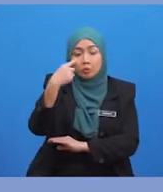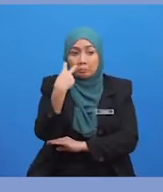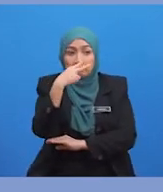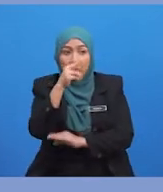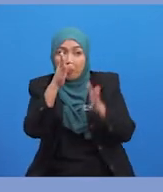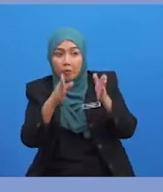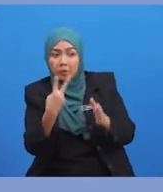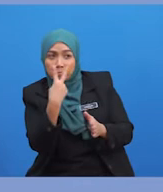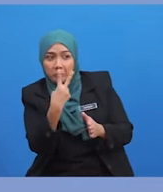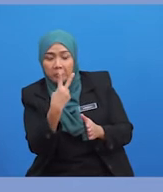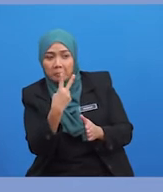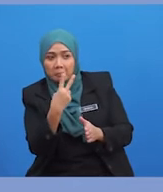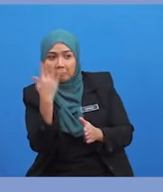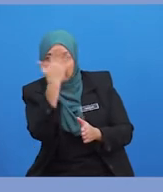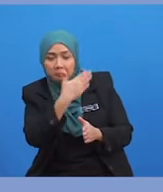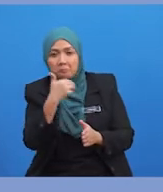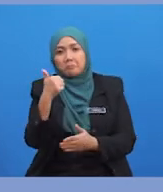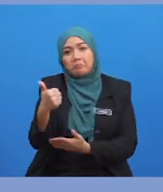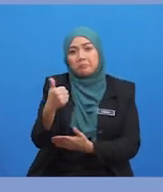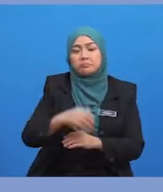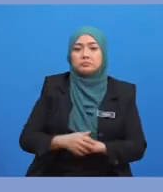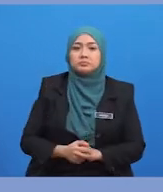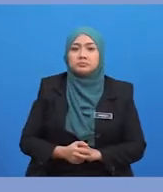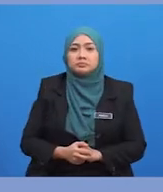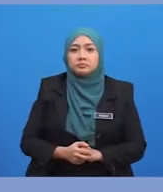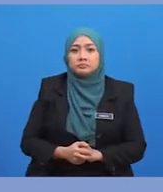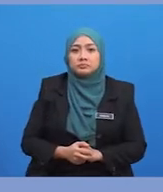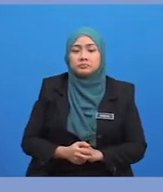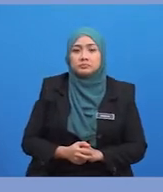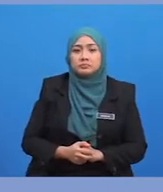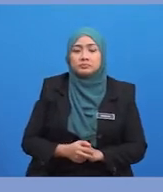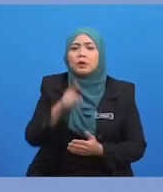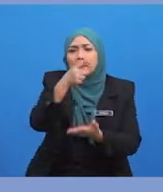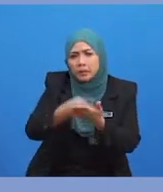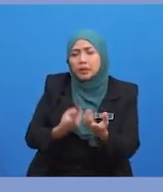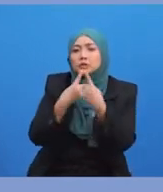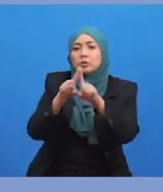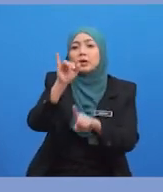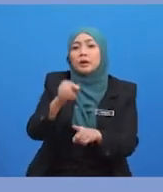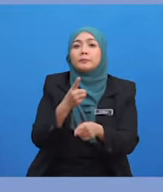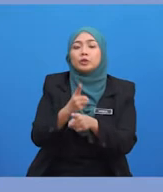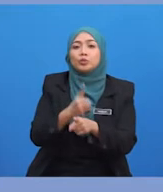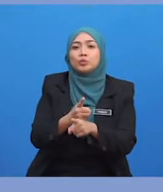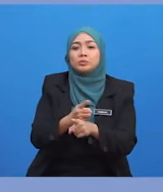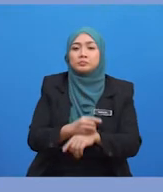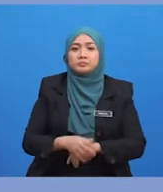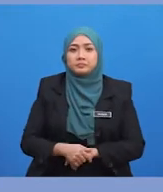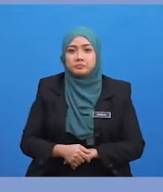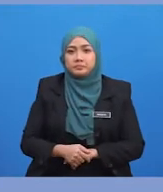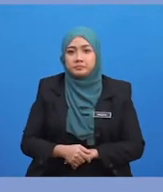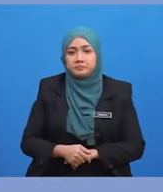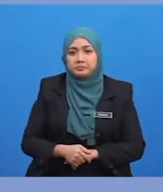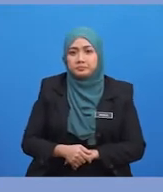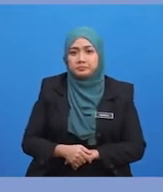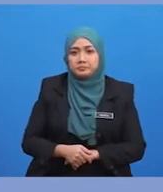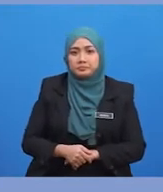pelanggan. Apakah jawapan bagi soalan ini, ya, murid-murid? Jawapan bagi soalan terakhir